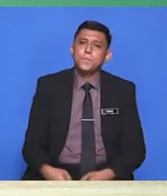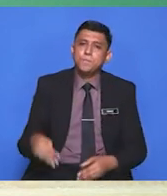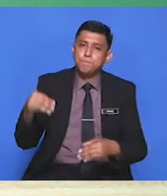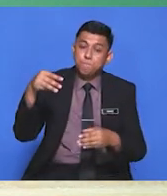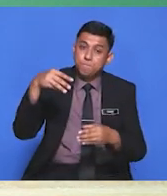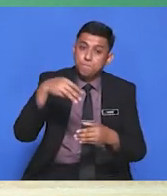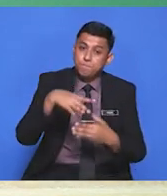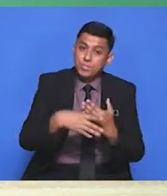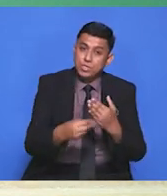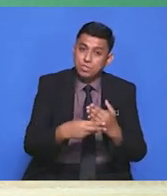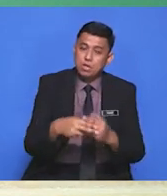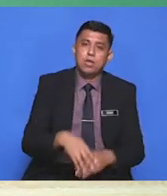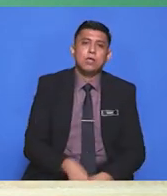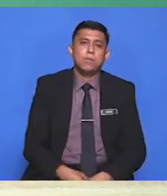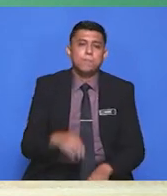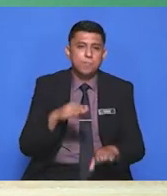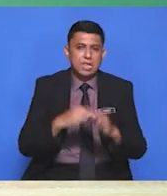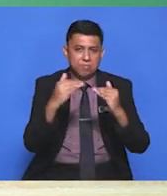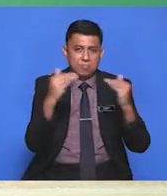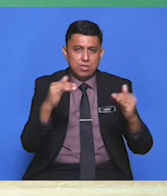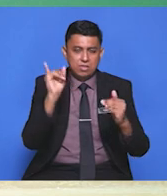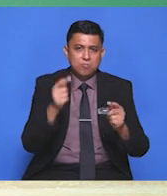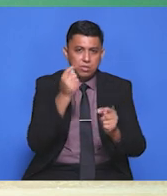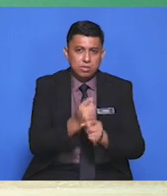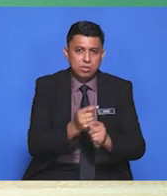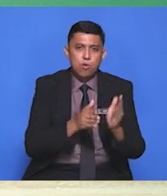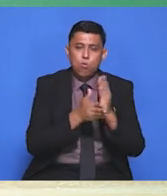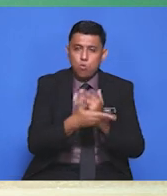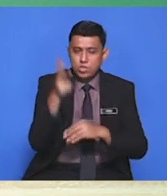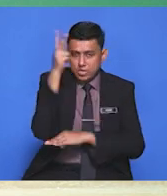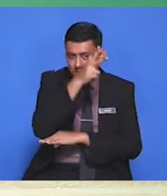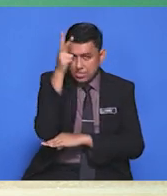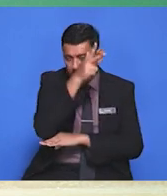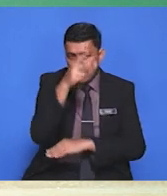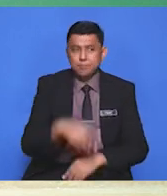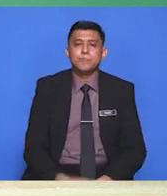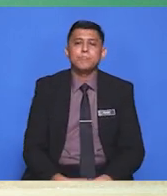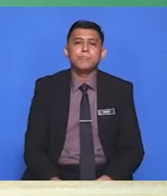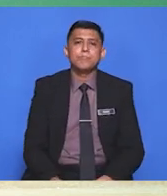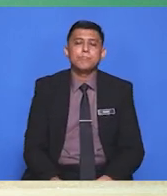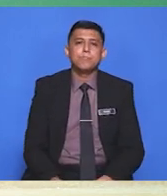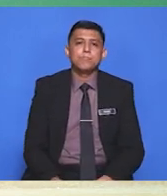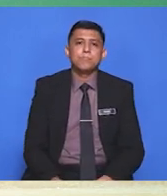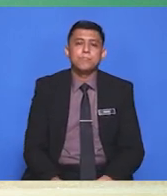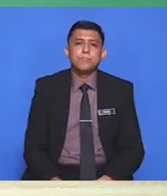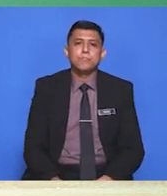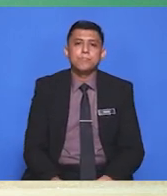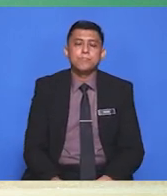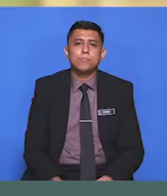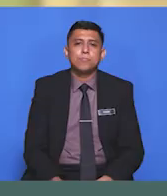95 pada kadar yang ditentukan oleh kerajaan. Itu contoh